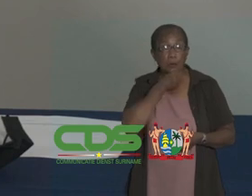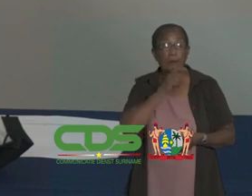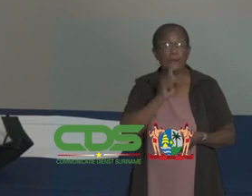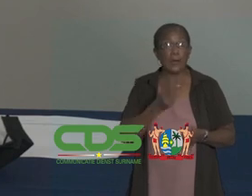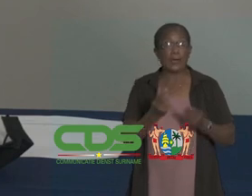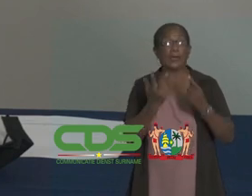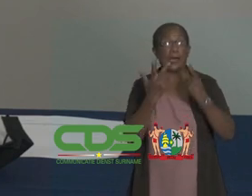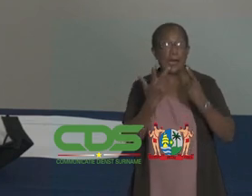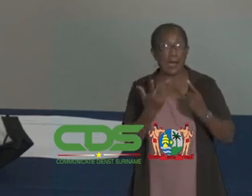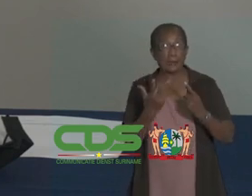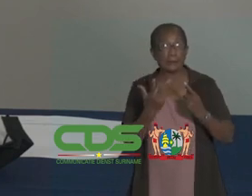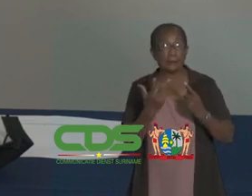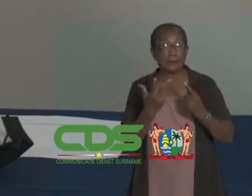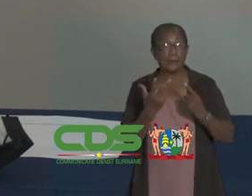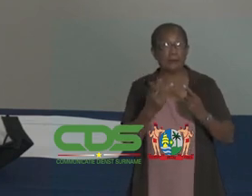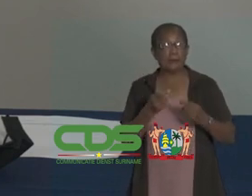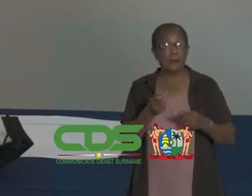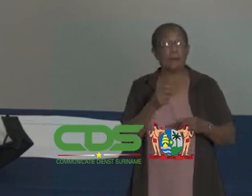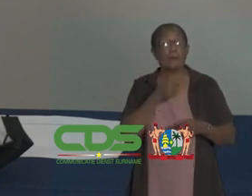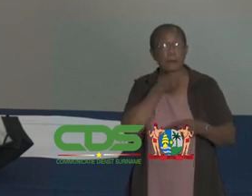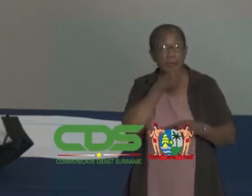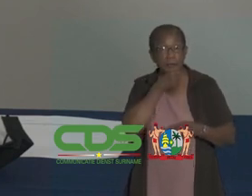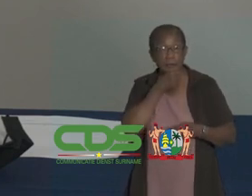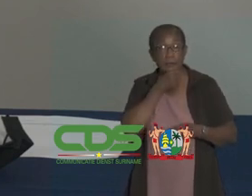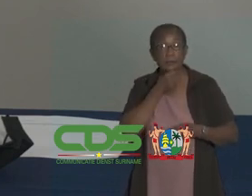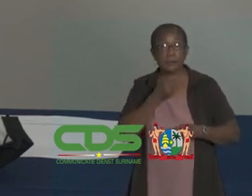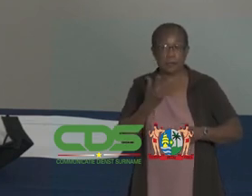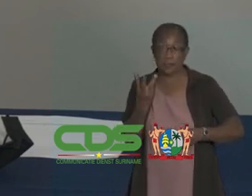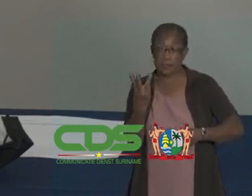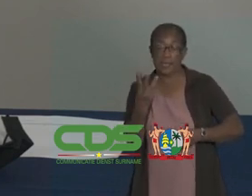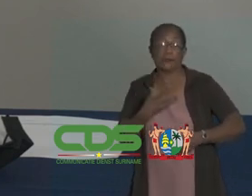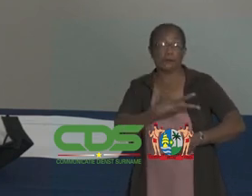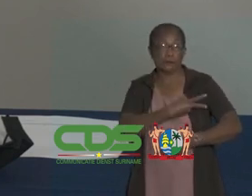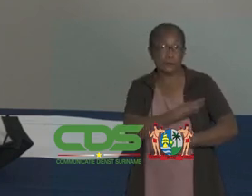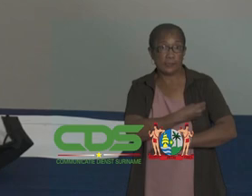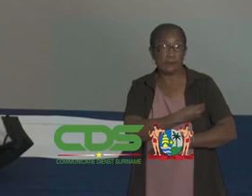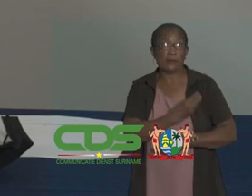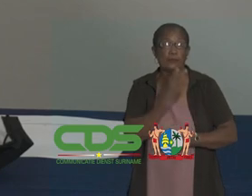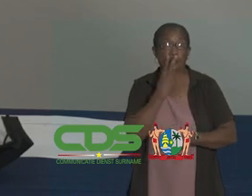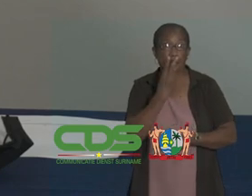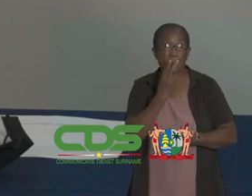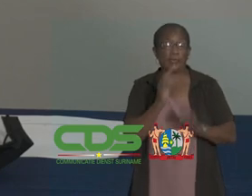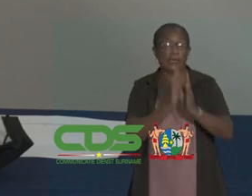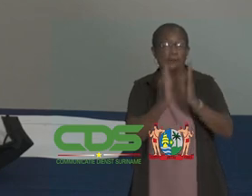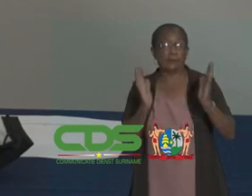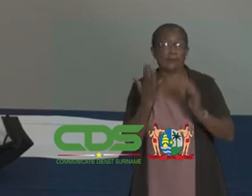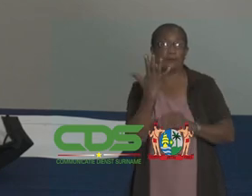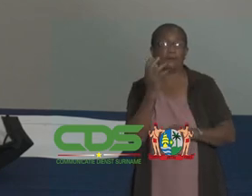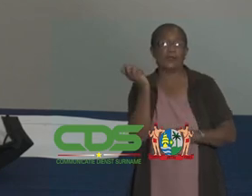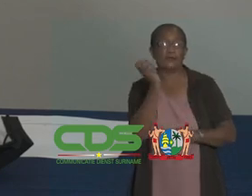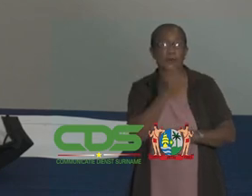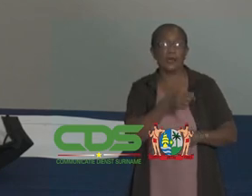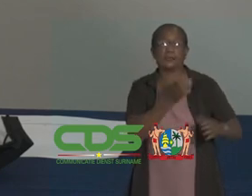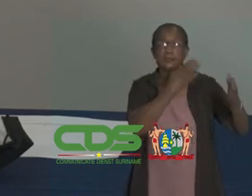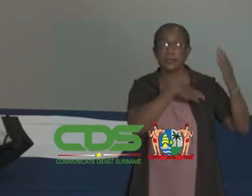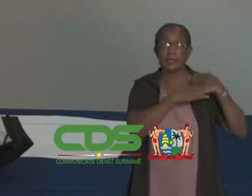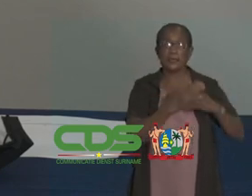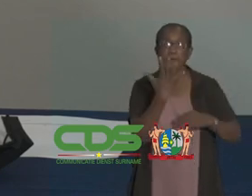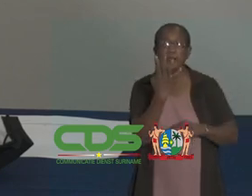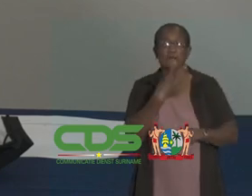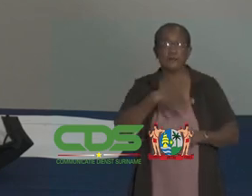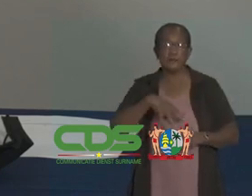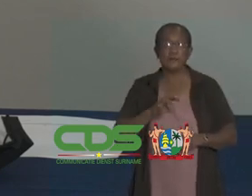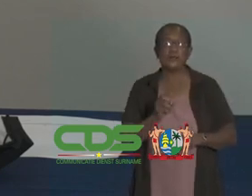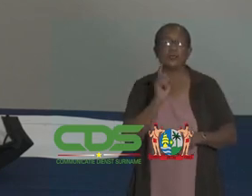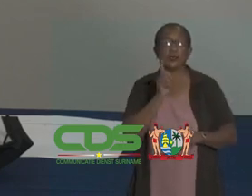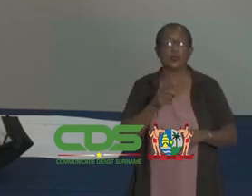gaan toedienen. En dat betekent, als we kijken naar een termijn van 5 maanden geleden, dat er nu ongeveer 45.000